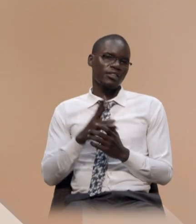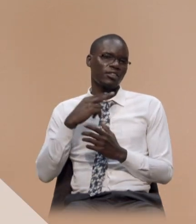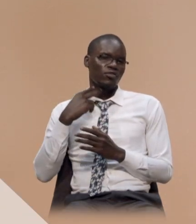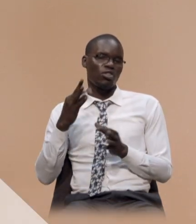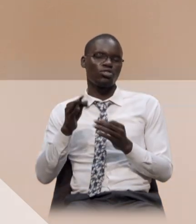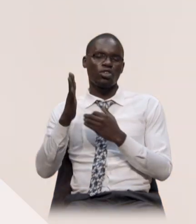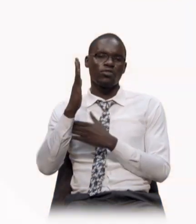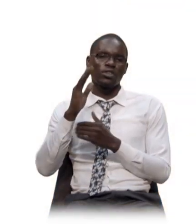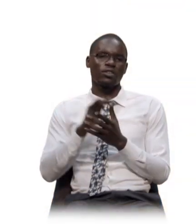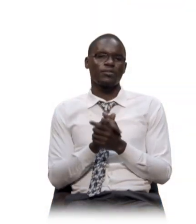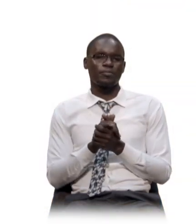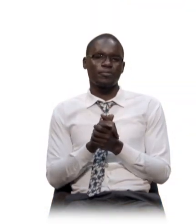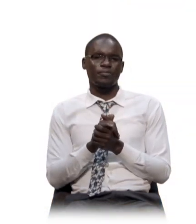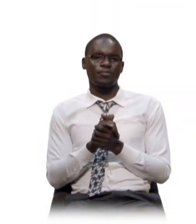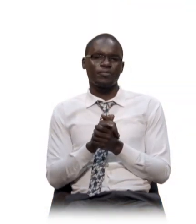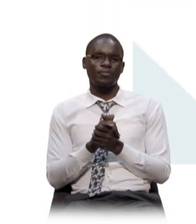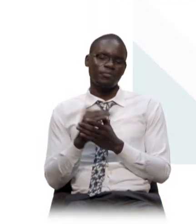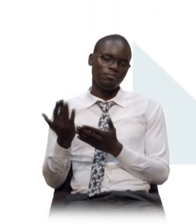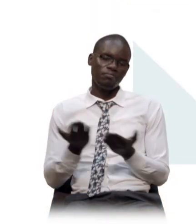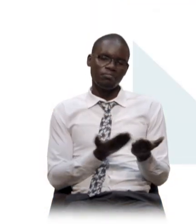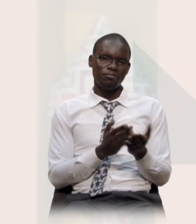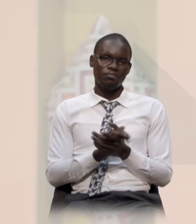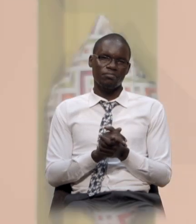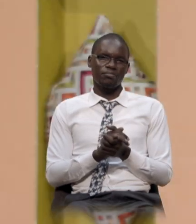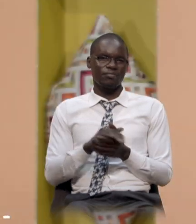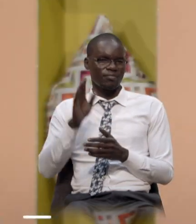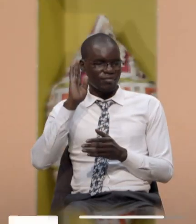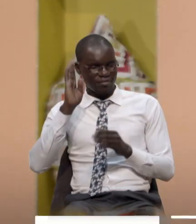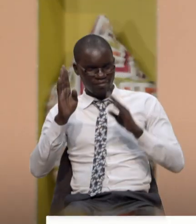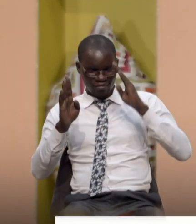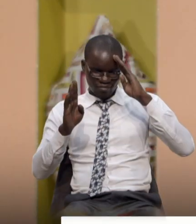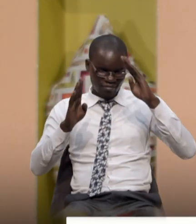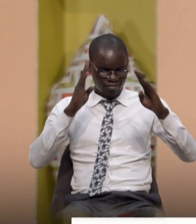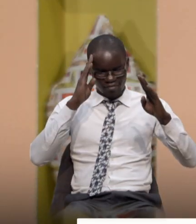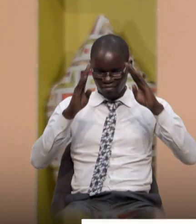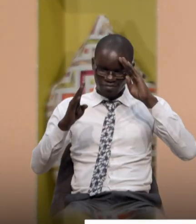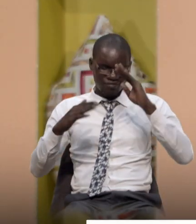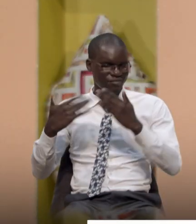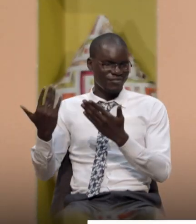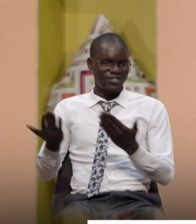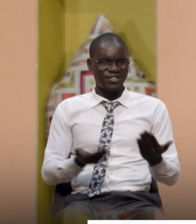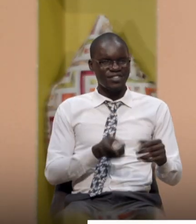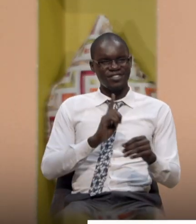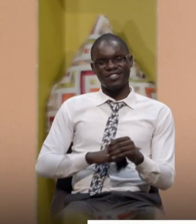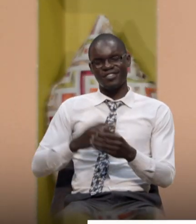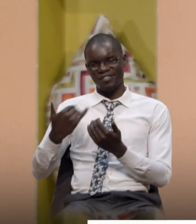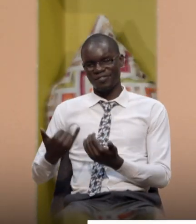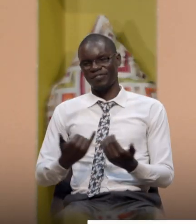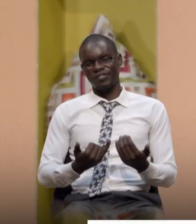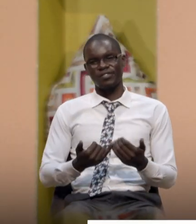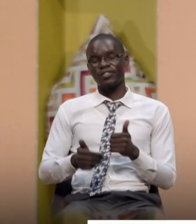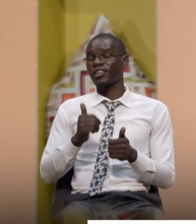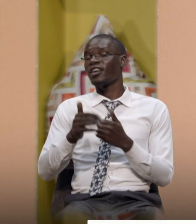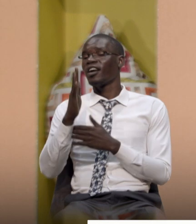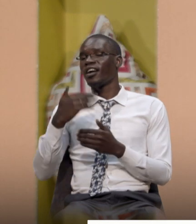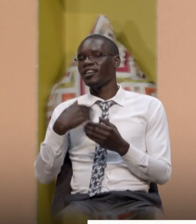Mungu inapokuja kwetu. Karibu sana. Hamjambo watumishi wa Bwana, na wakaribisha wakati huu ambako Mungu